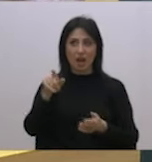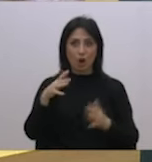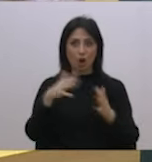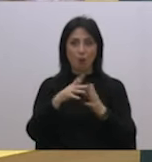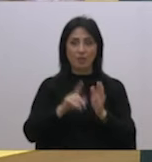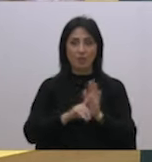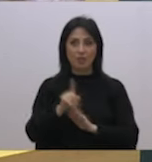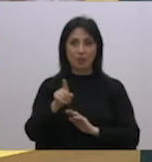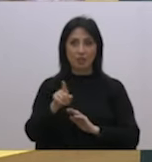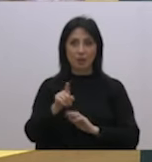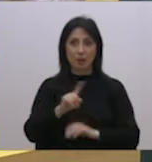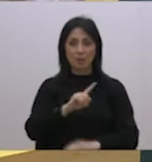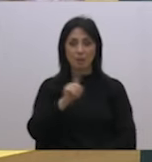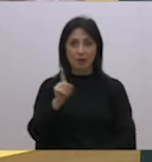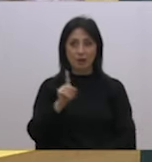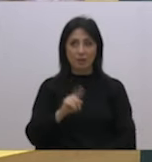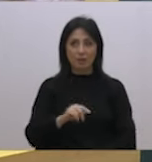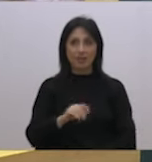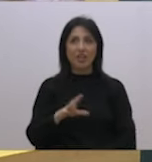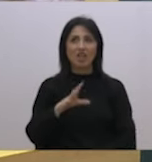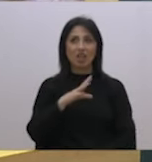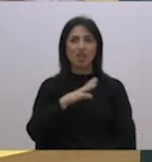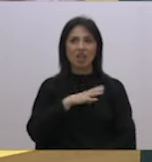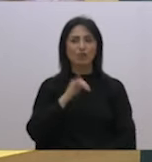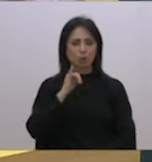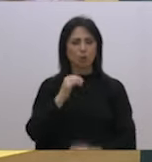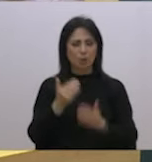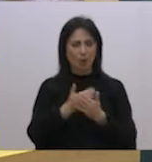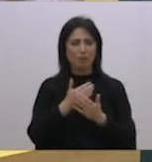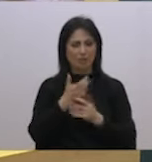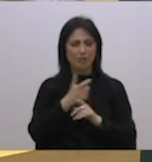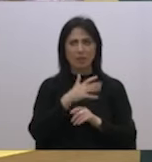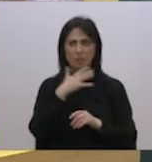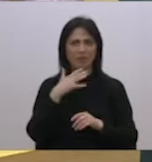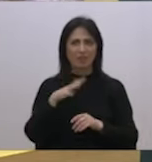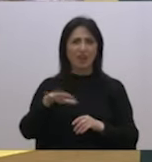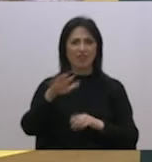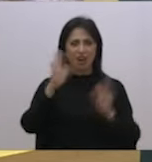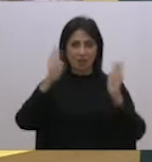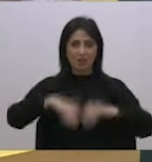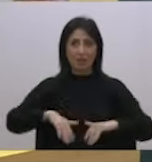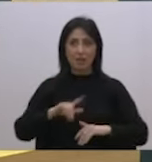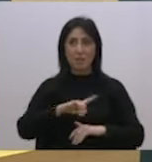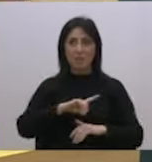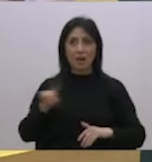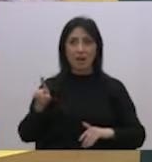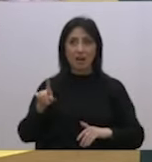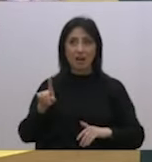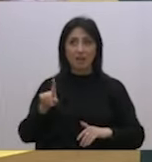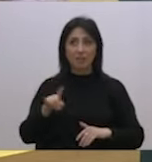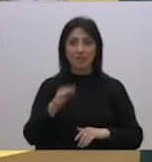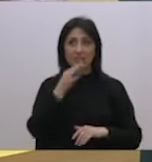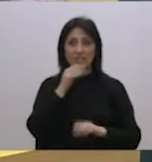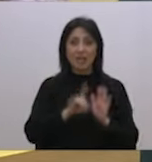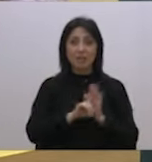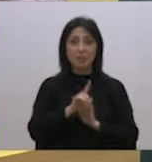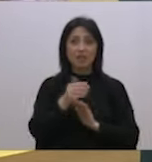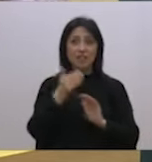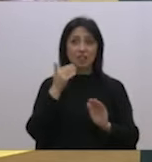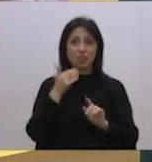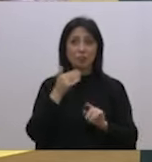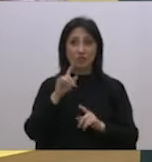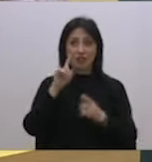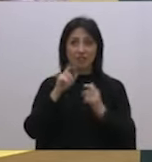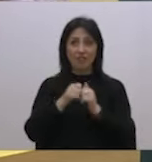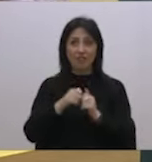isco. Magram, i hoz hoz un subiam, mi zalian beur, da, cu evana da isca. Magram, stanam rame da isca voda, cu